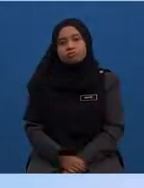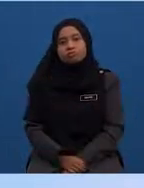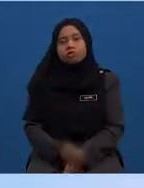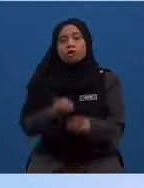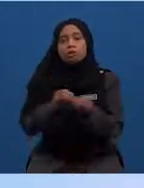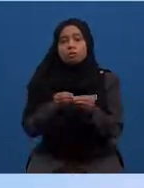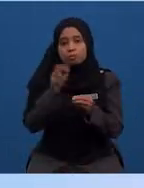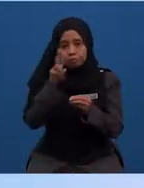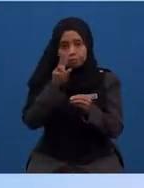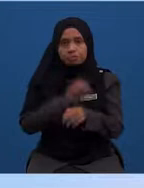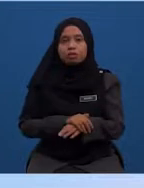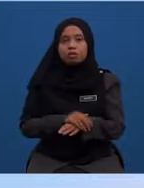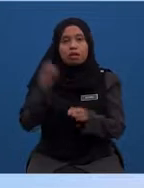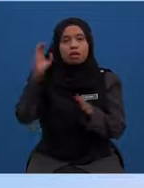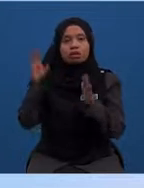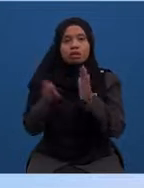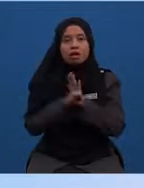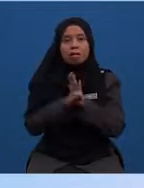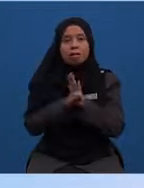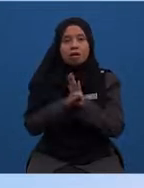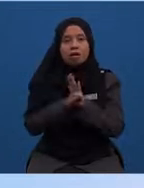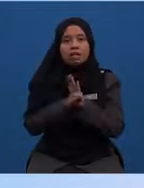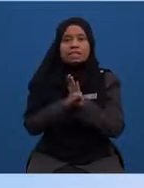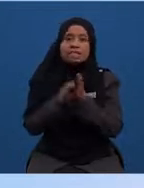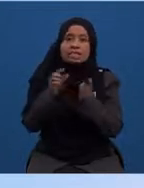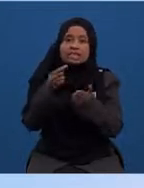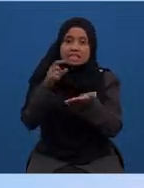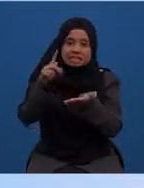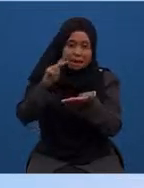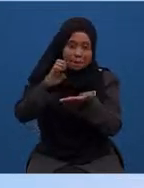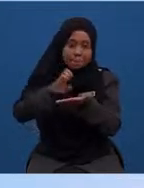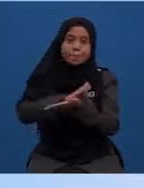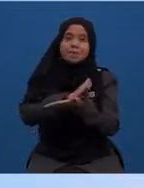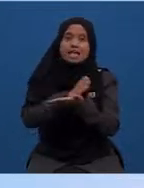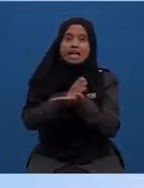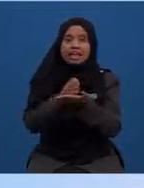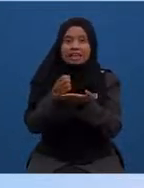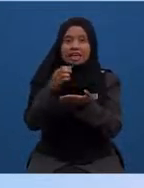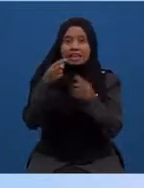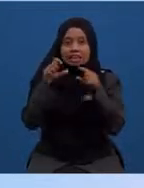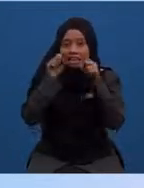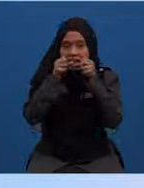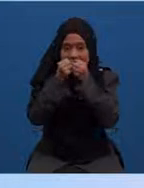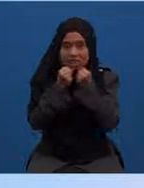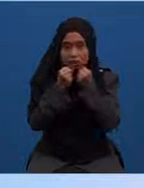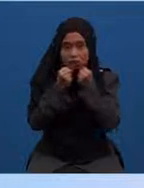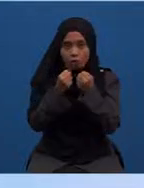Yang kedua, gambar empingan jagung yang mempunyai bentuk asas segitiga.